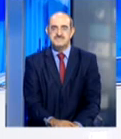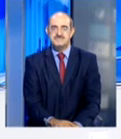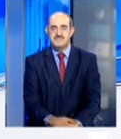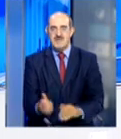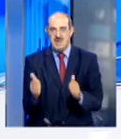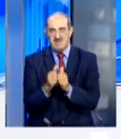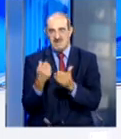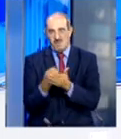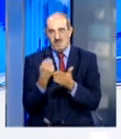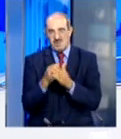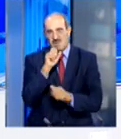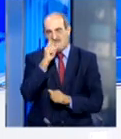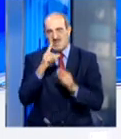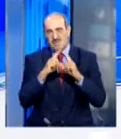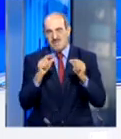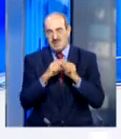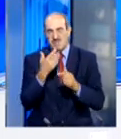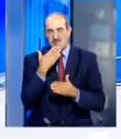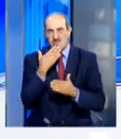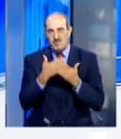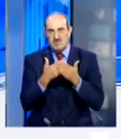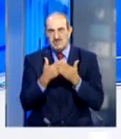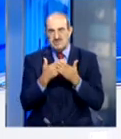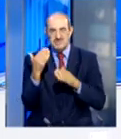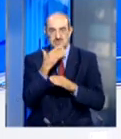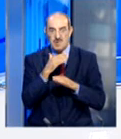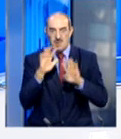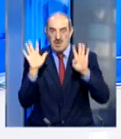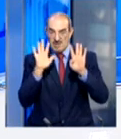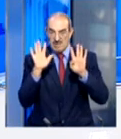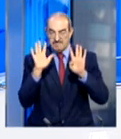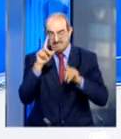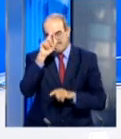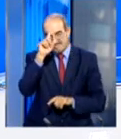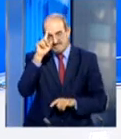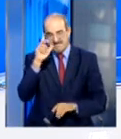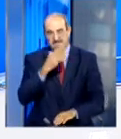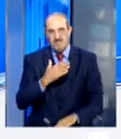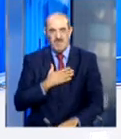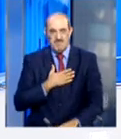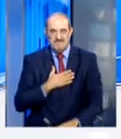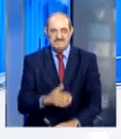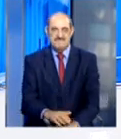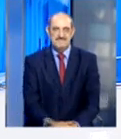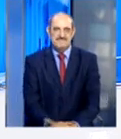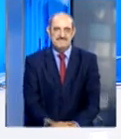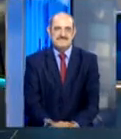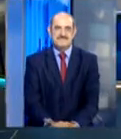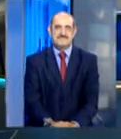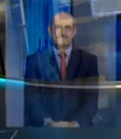بهذا نأتي إلى ختام النشرة. شكرا على المتابعة، نلقاكم في تمام التاسعة بحول الله، إلى اللقاء.